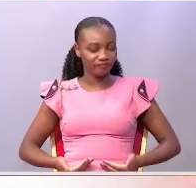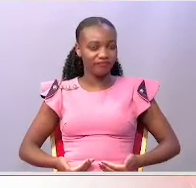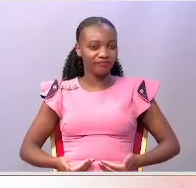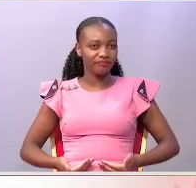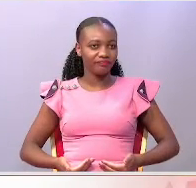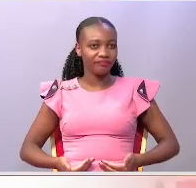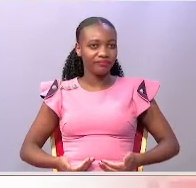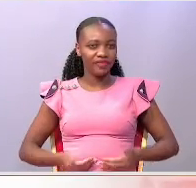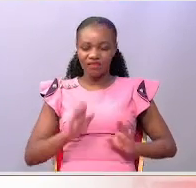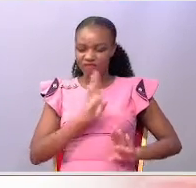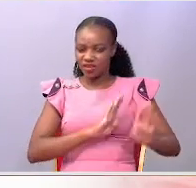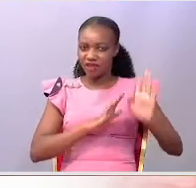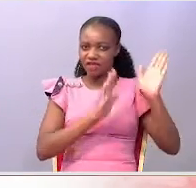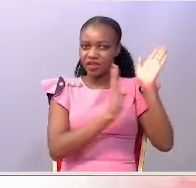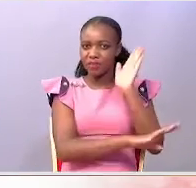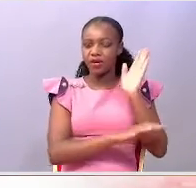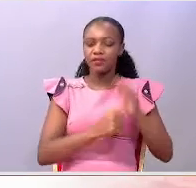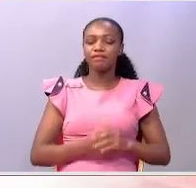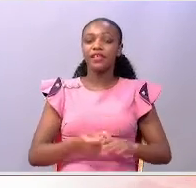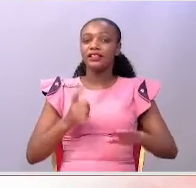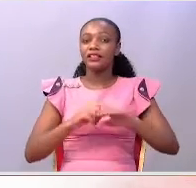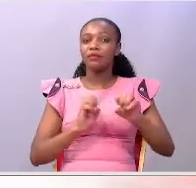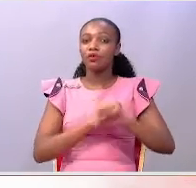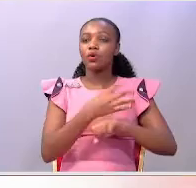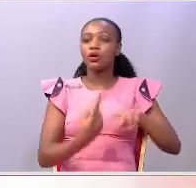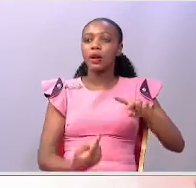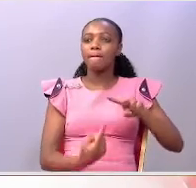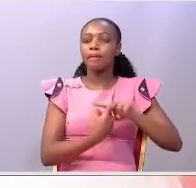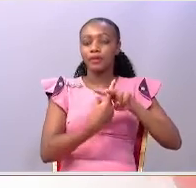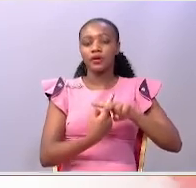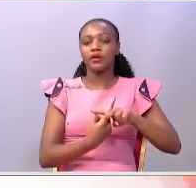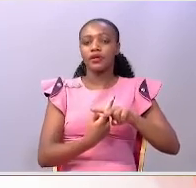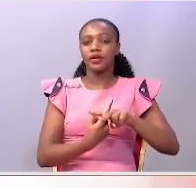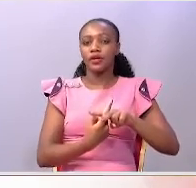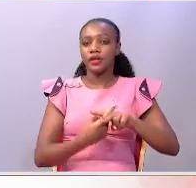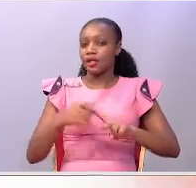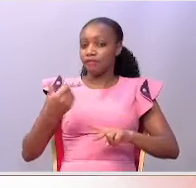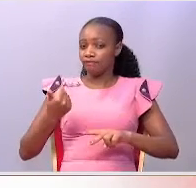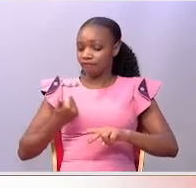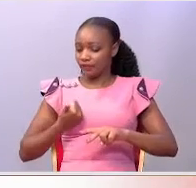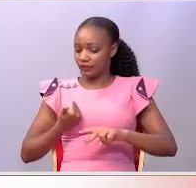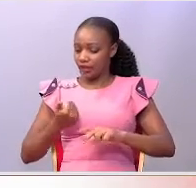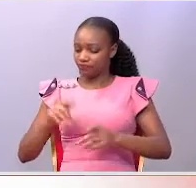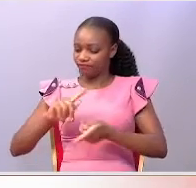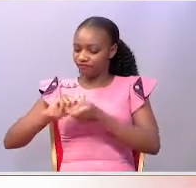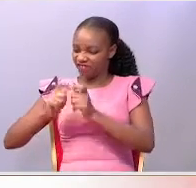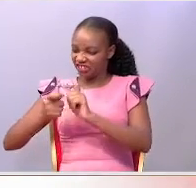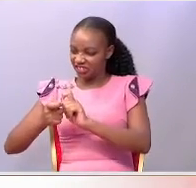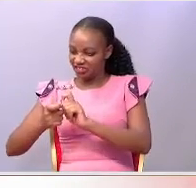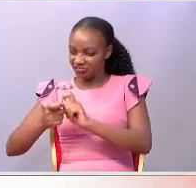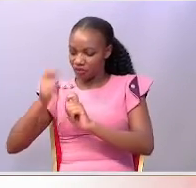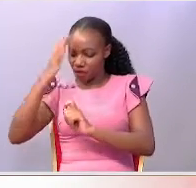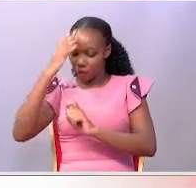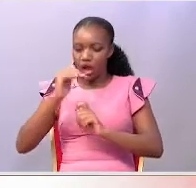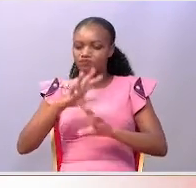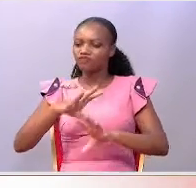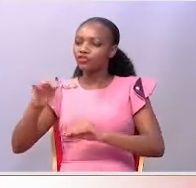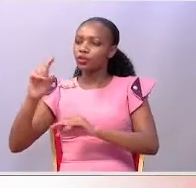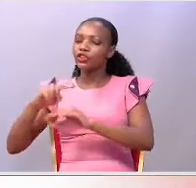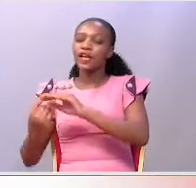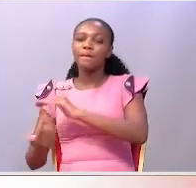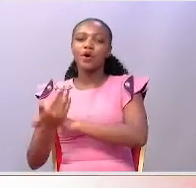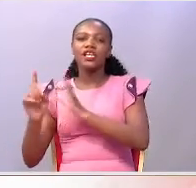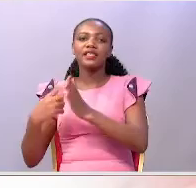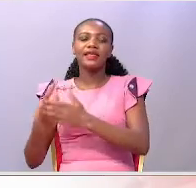iliingia, alikuja aka change. Akakuwa anaweza toka asubuhi, anarudi usiku,